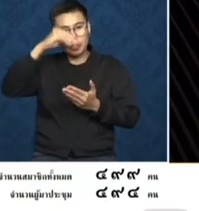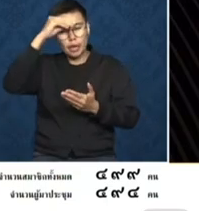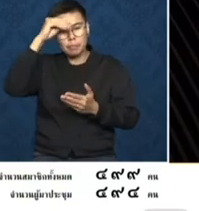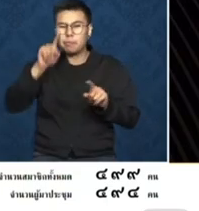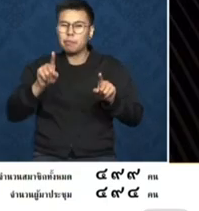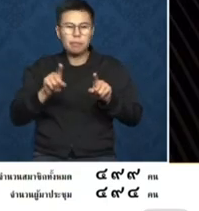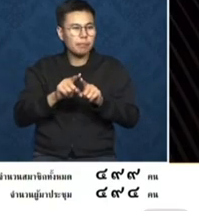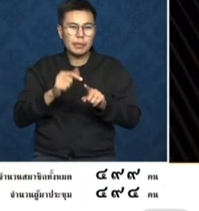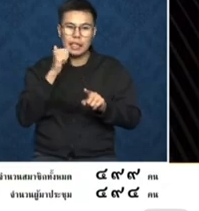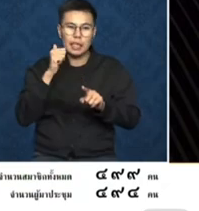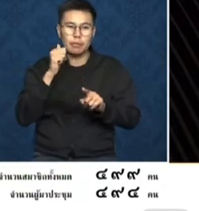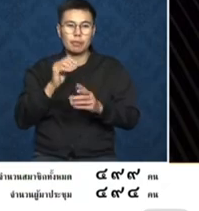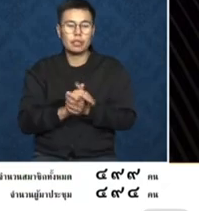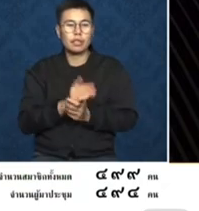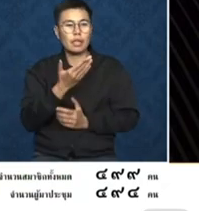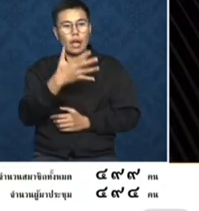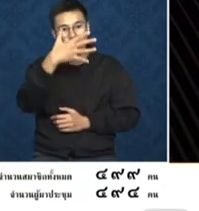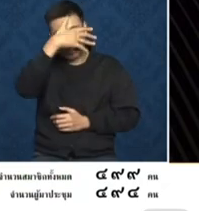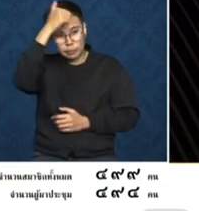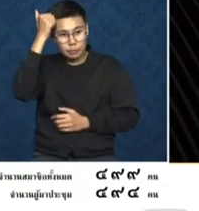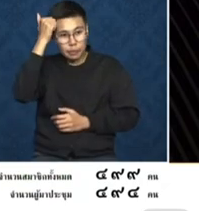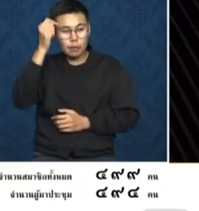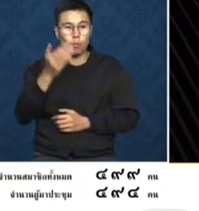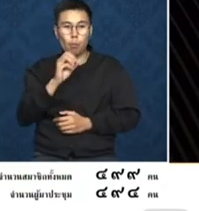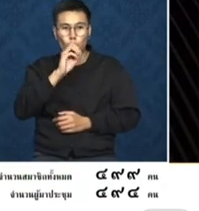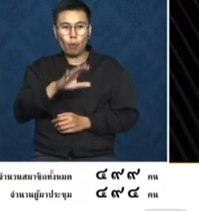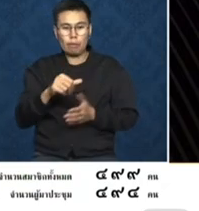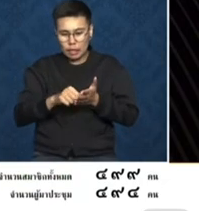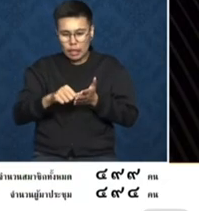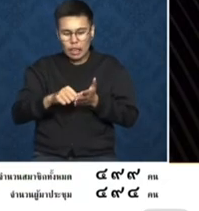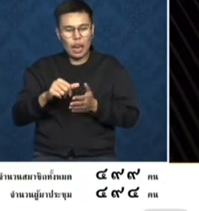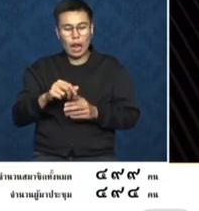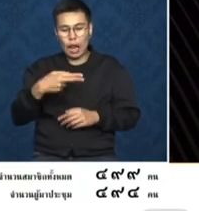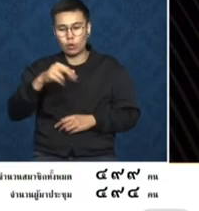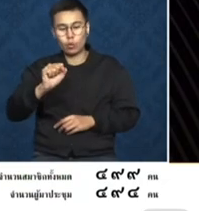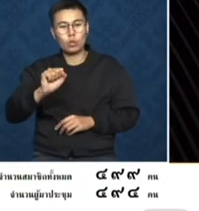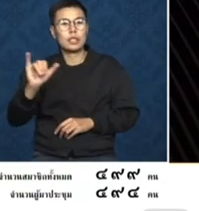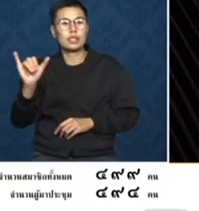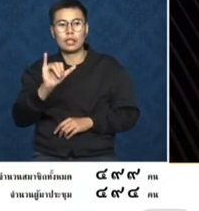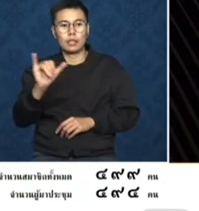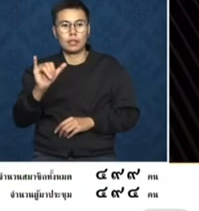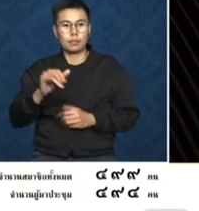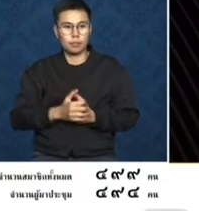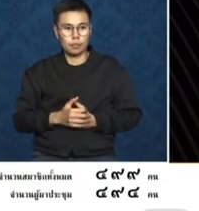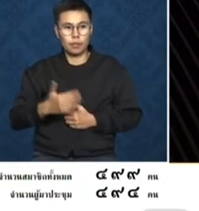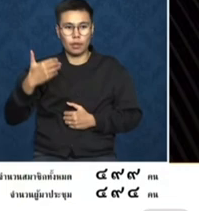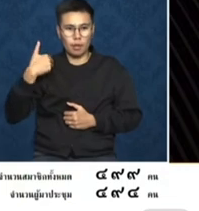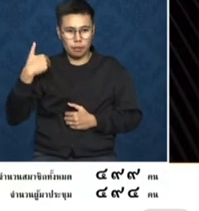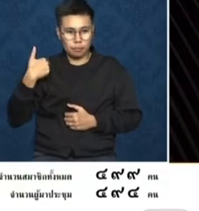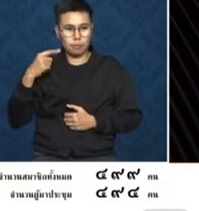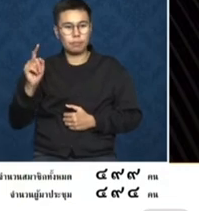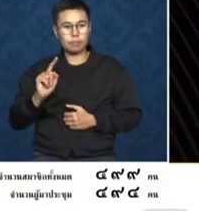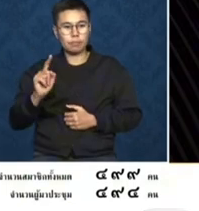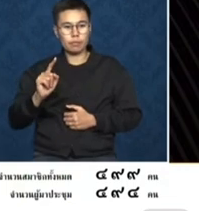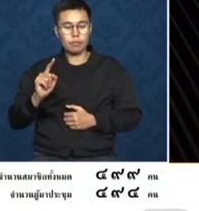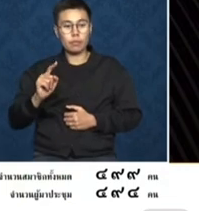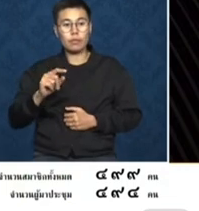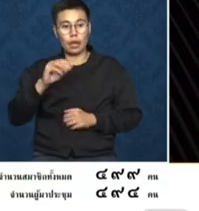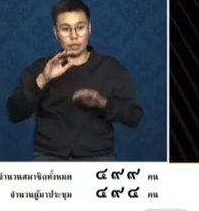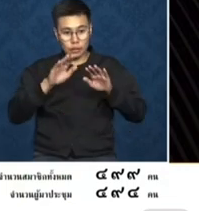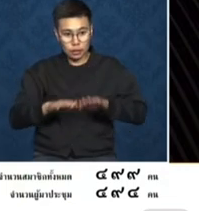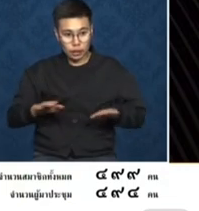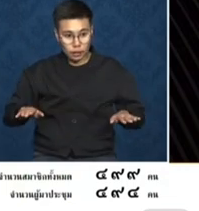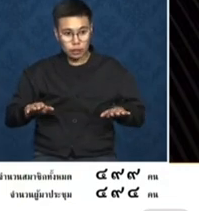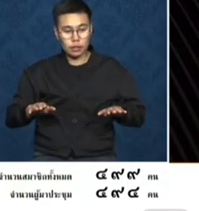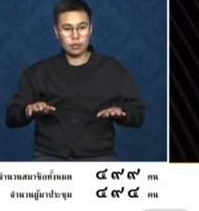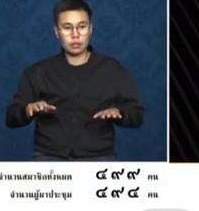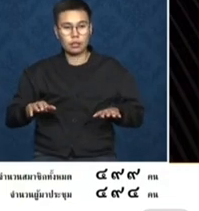วกัแบบนี้ททานพลิบอกยังไม่แก้หลกสตรเลยเลยมาเป็หลายสิบปีก็มีแนวโน้มว่าเด็กเหล่านี้